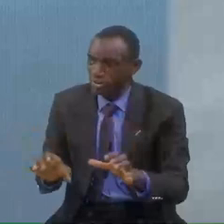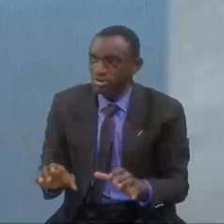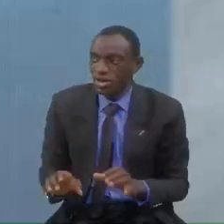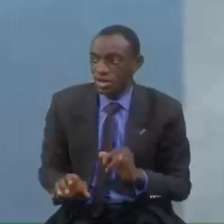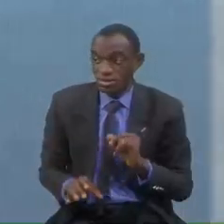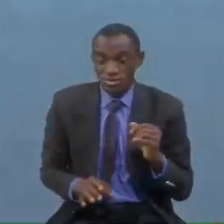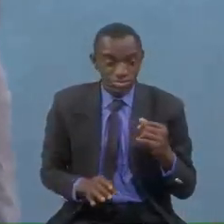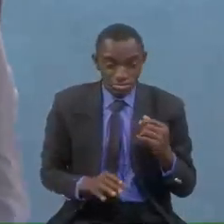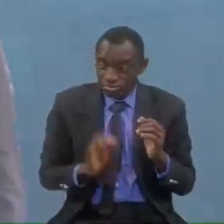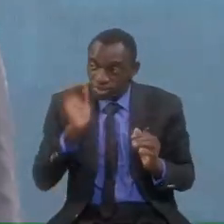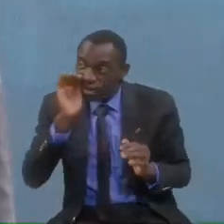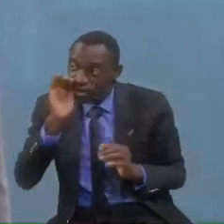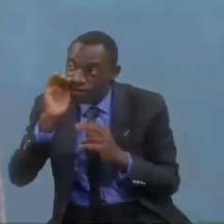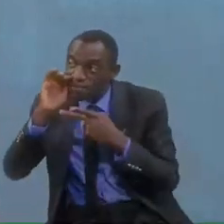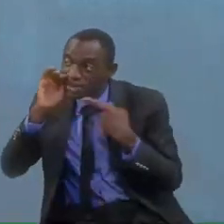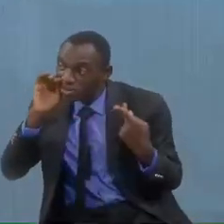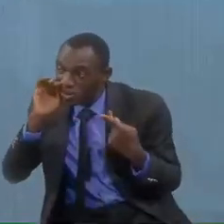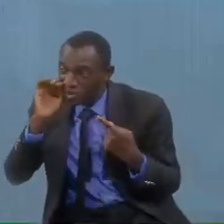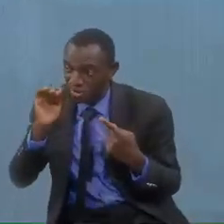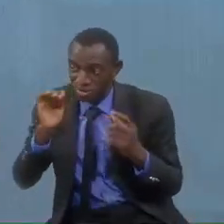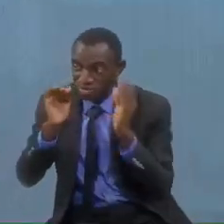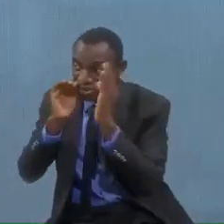êtes nouveau ici, hein. Ces gens-là,